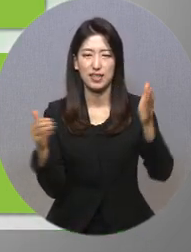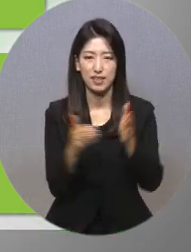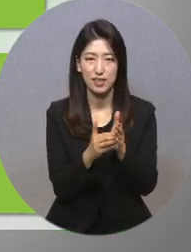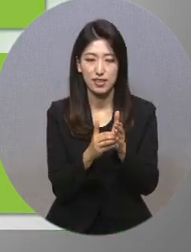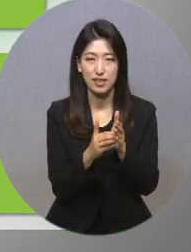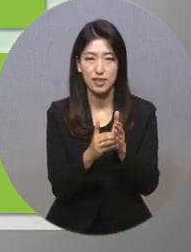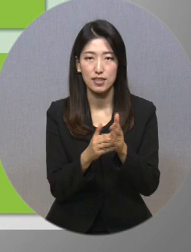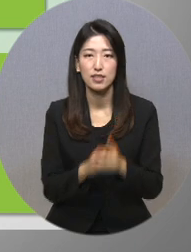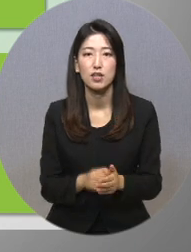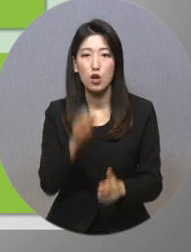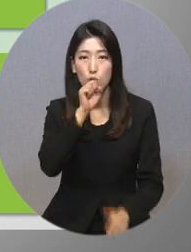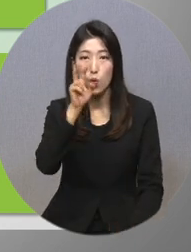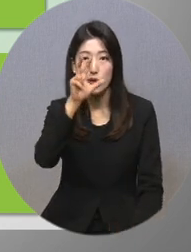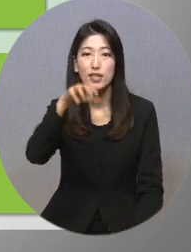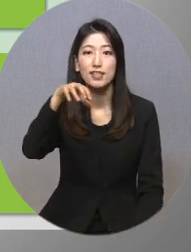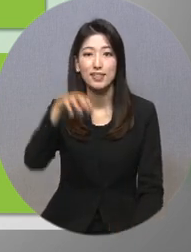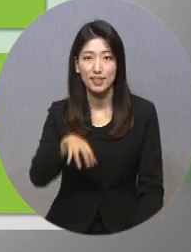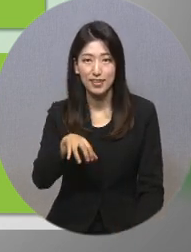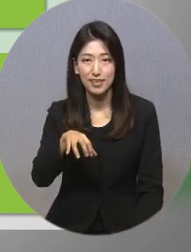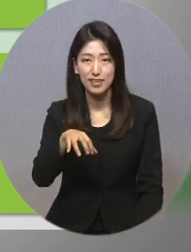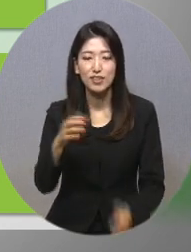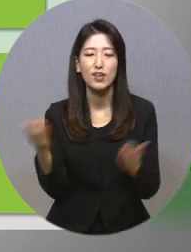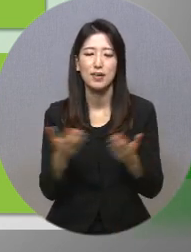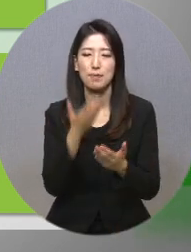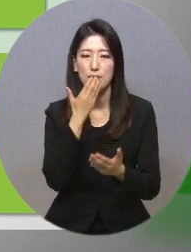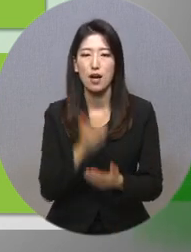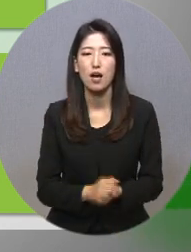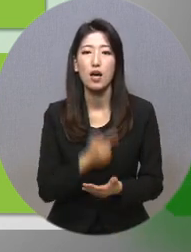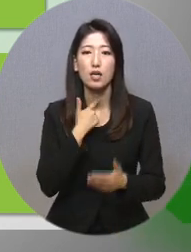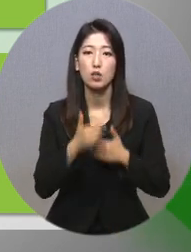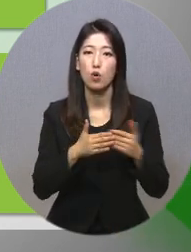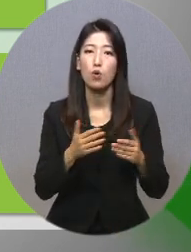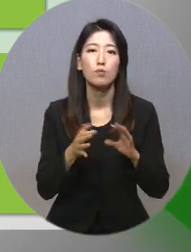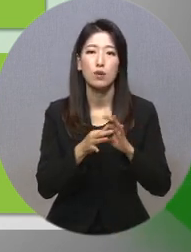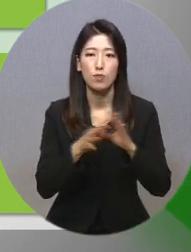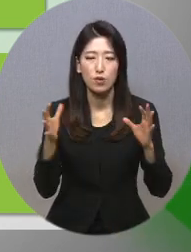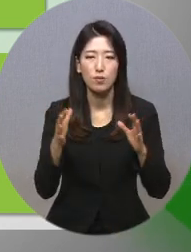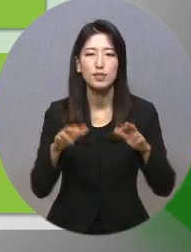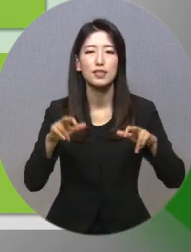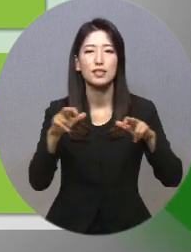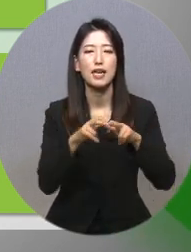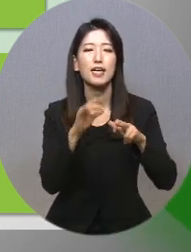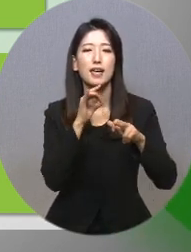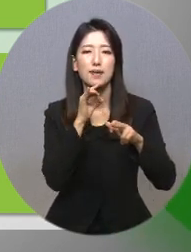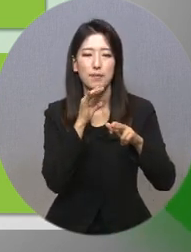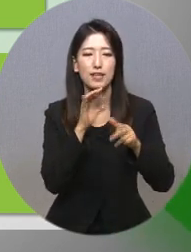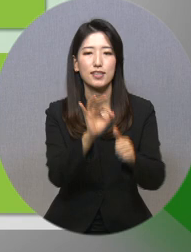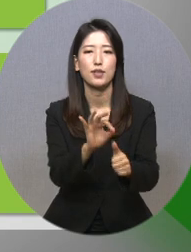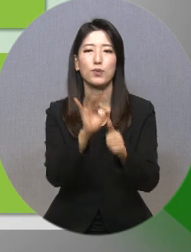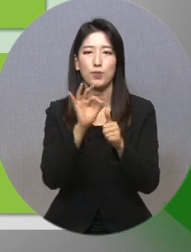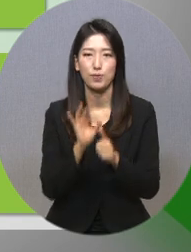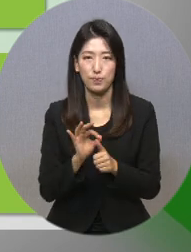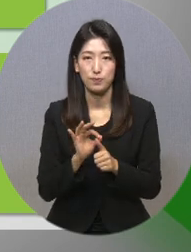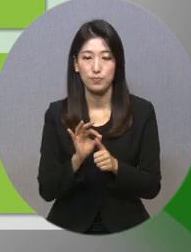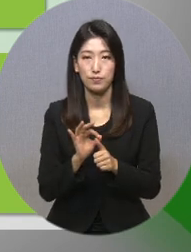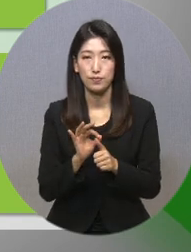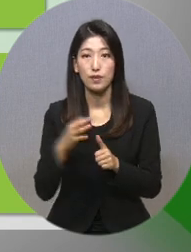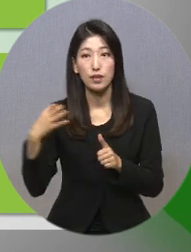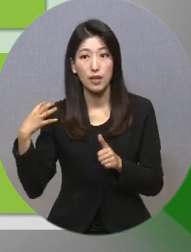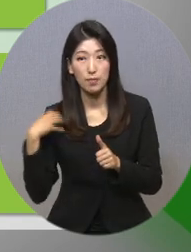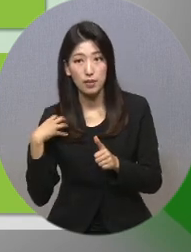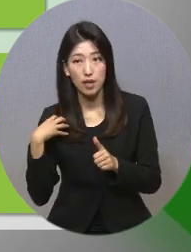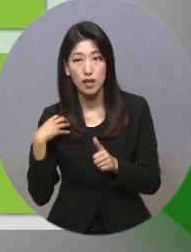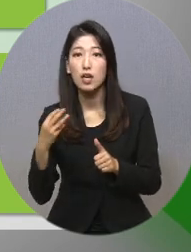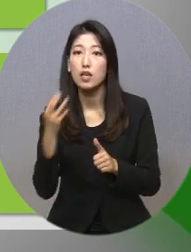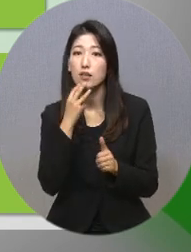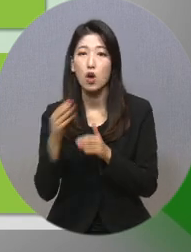경기도 용인시입니다. 경력과 학력은 무관하며 상용직을 채용합니다. 장애인만 채용하며 담당지사는